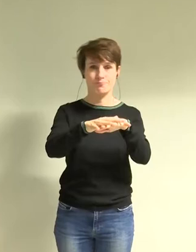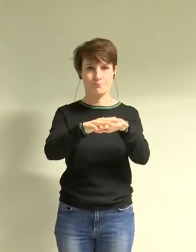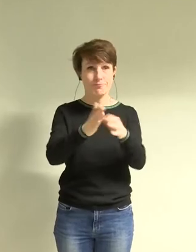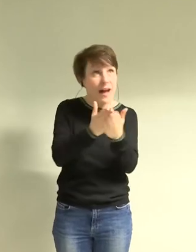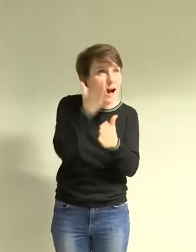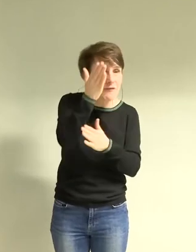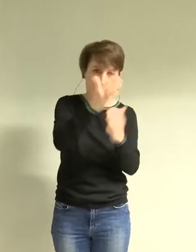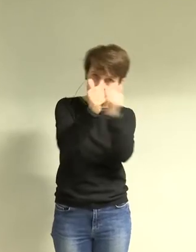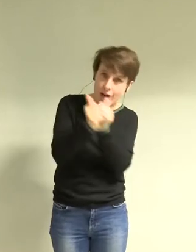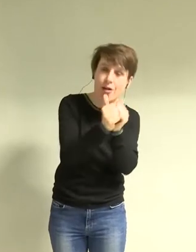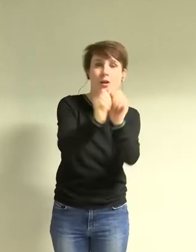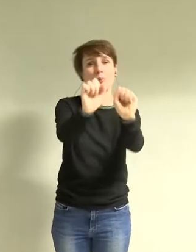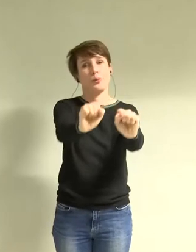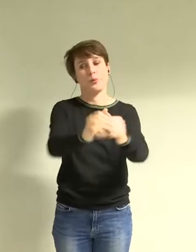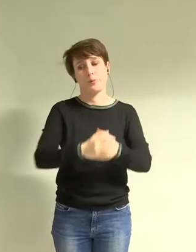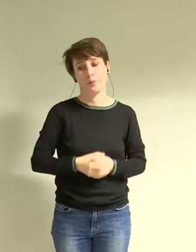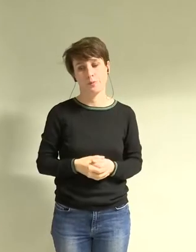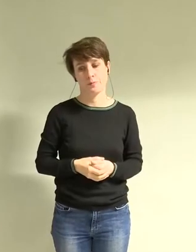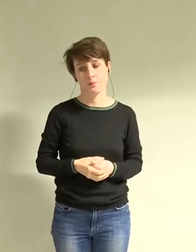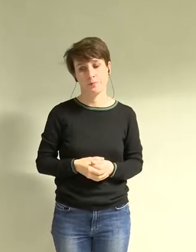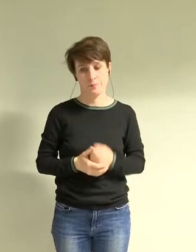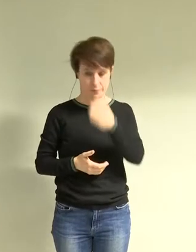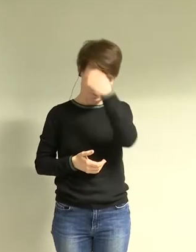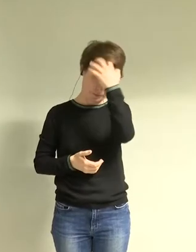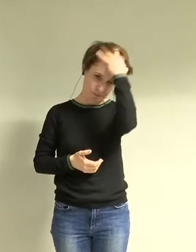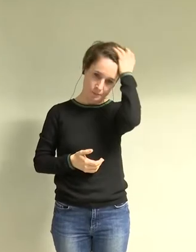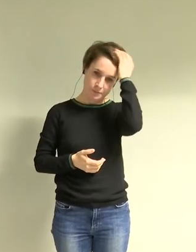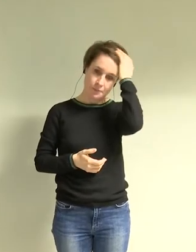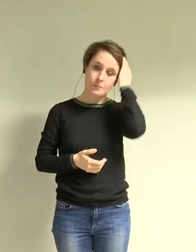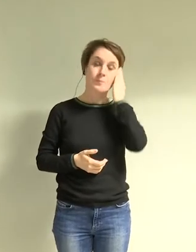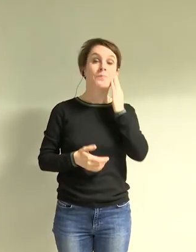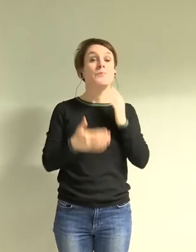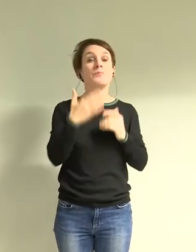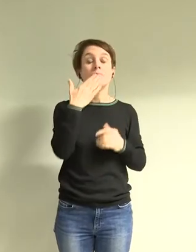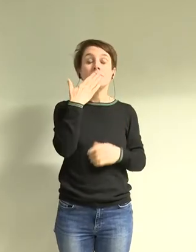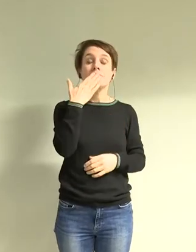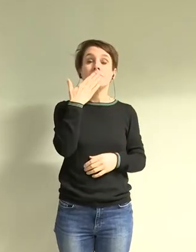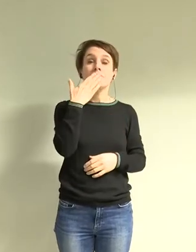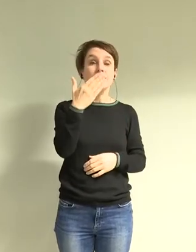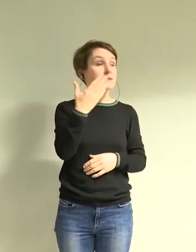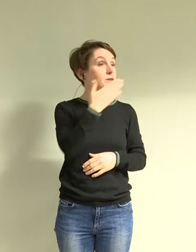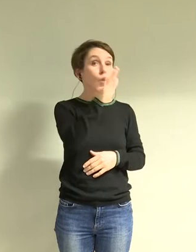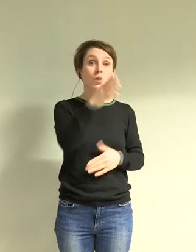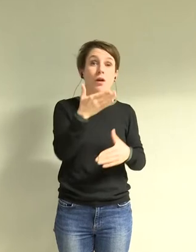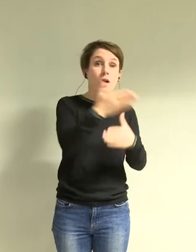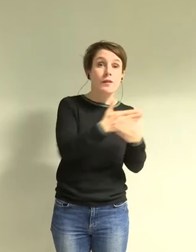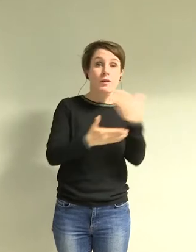aussi merci y at il d'autres demandes de prise de parole